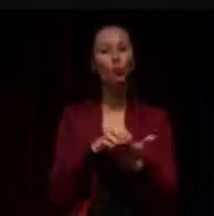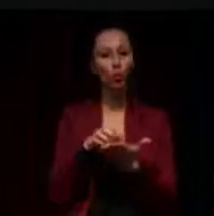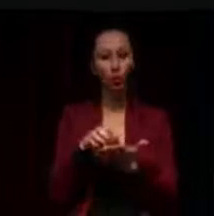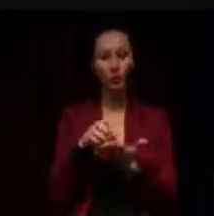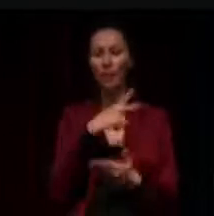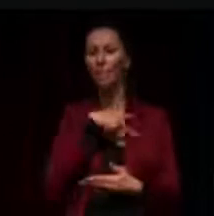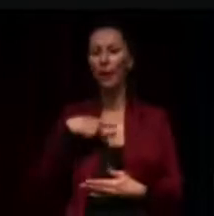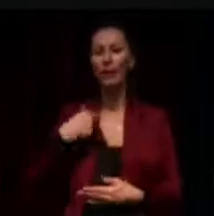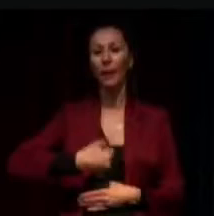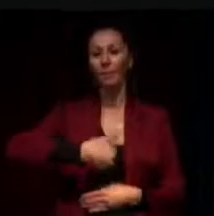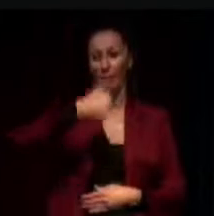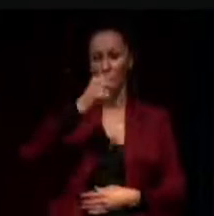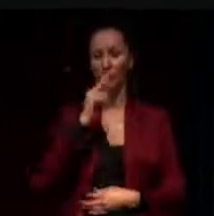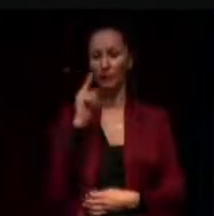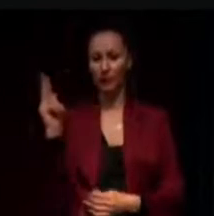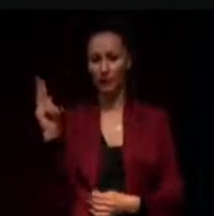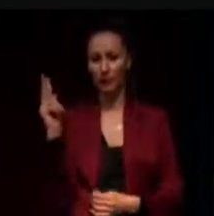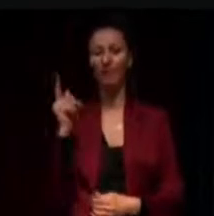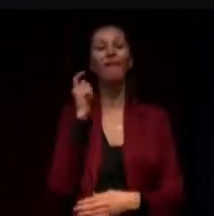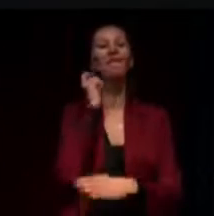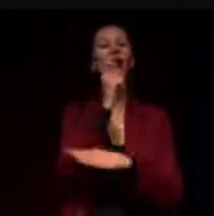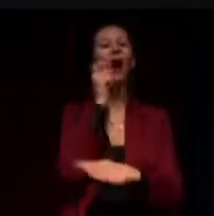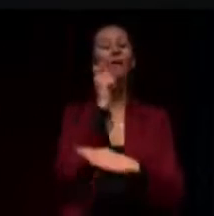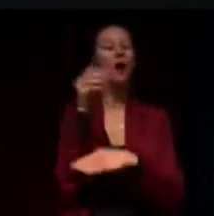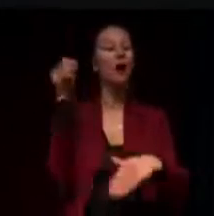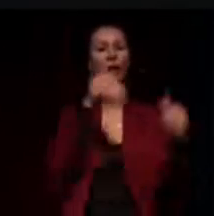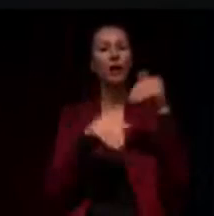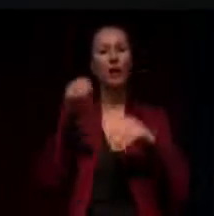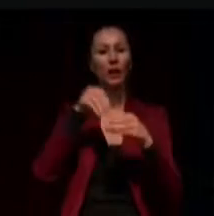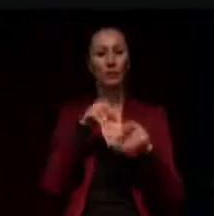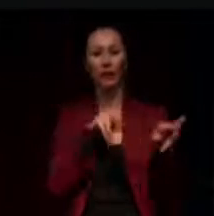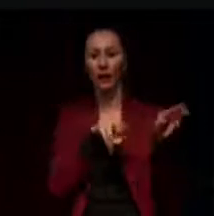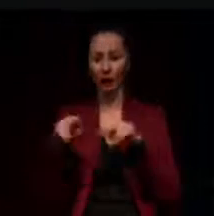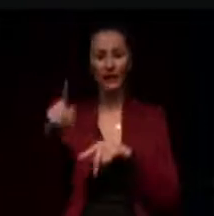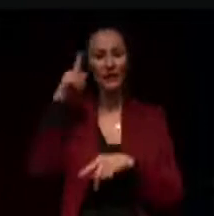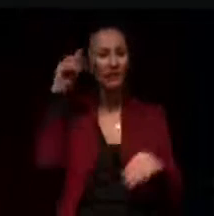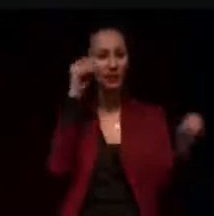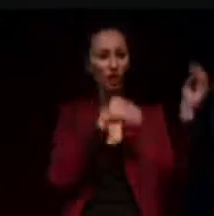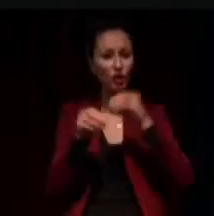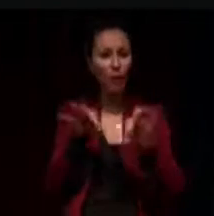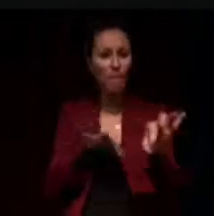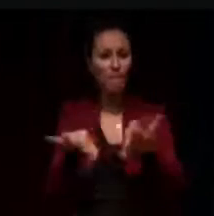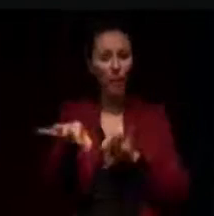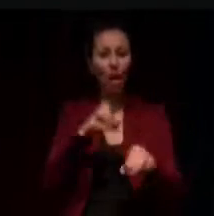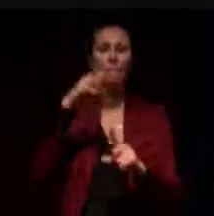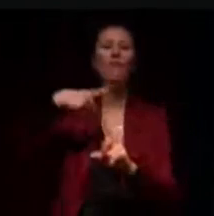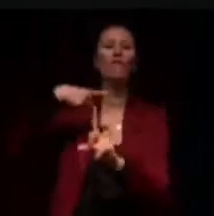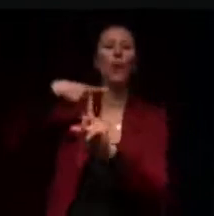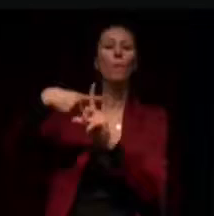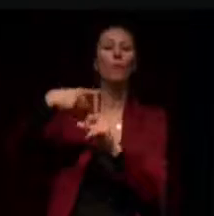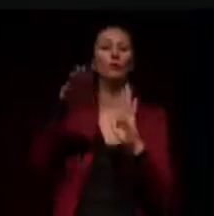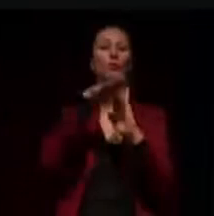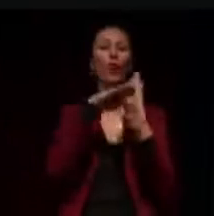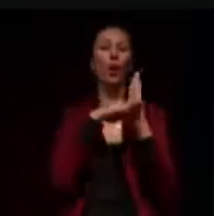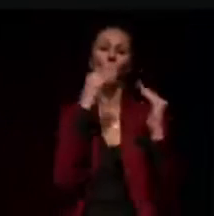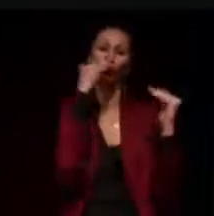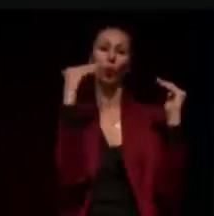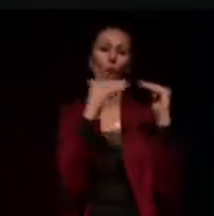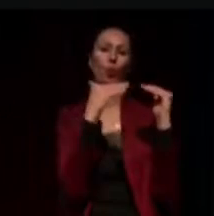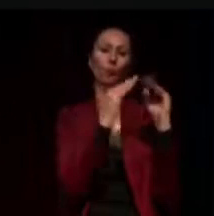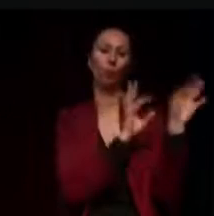bütçemiz belediye başkanımızın vaatlerinde olduğu gibi stratejik plan ve performans programıyla